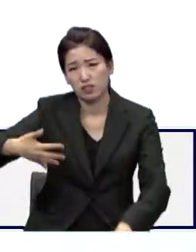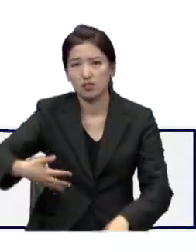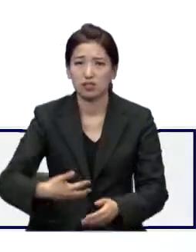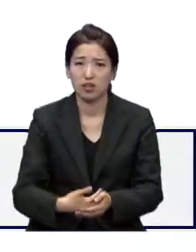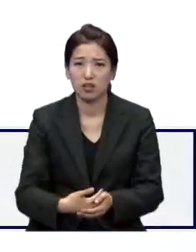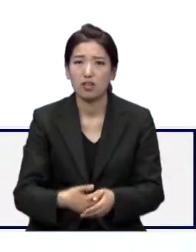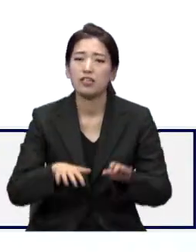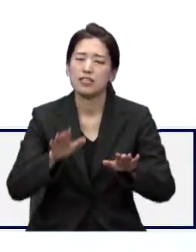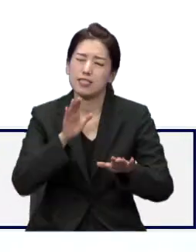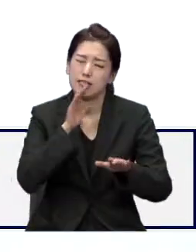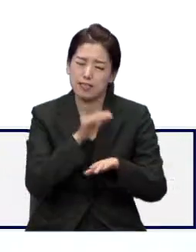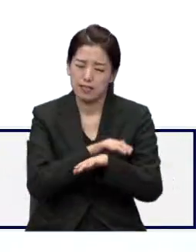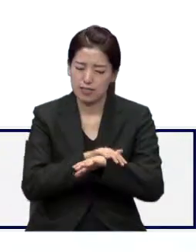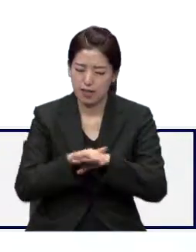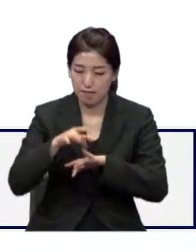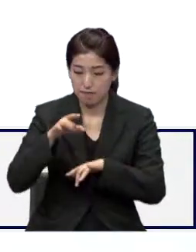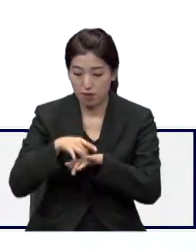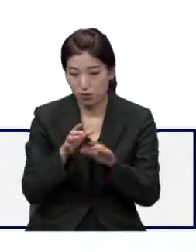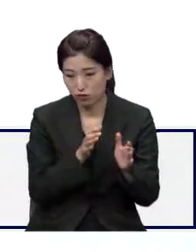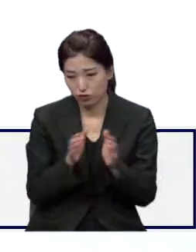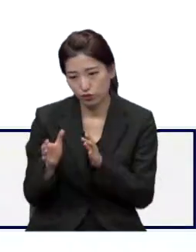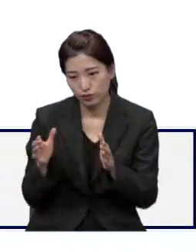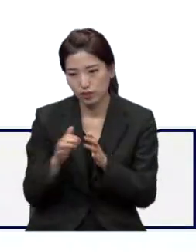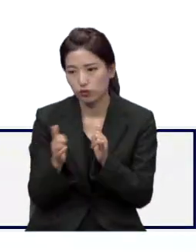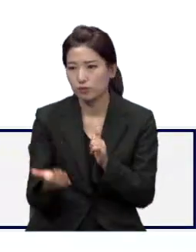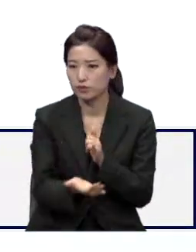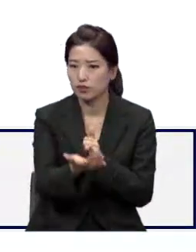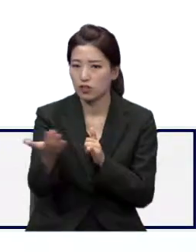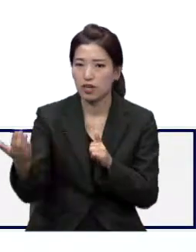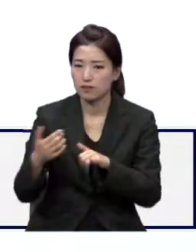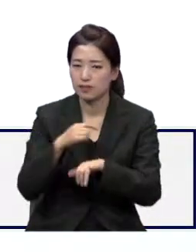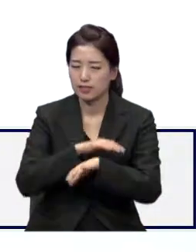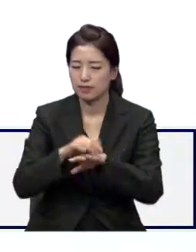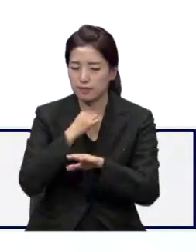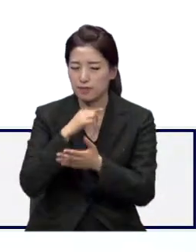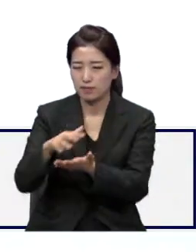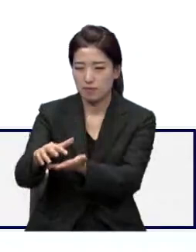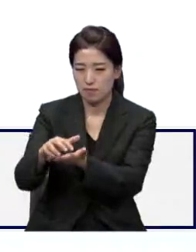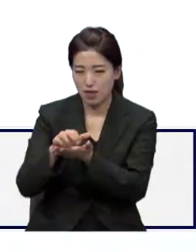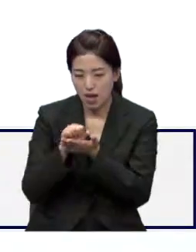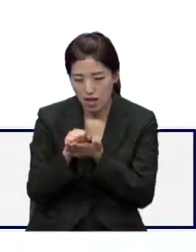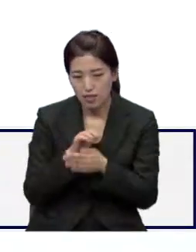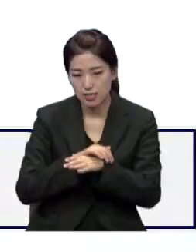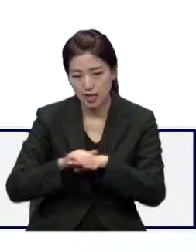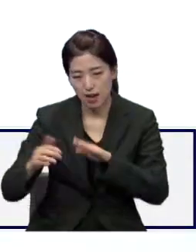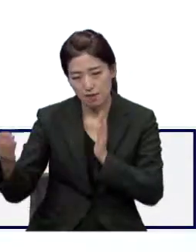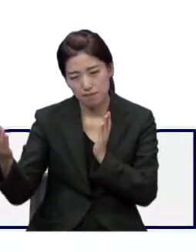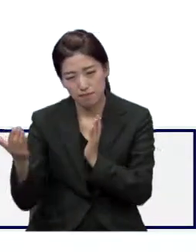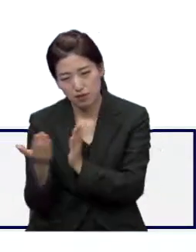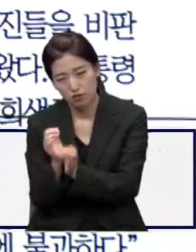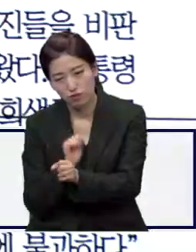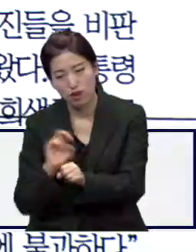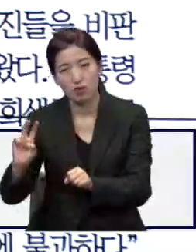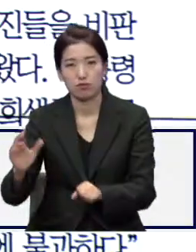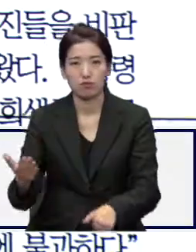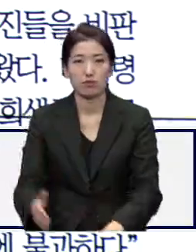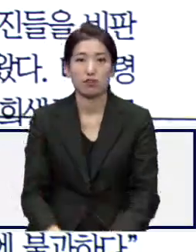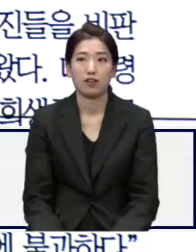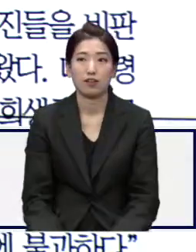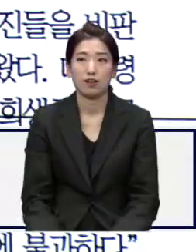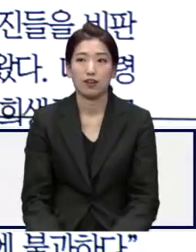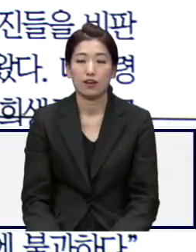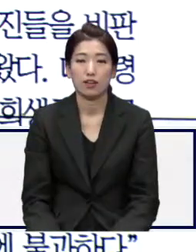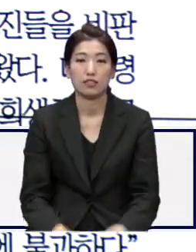숙고에 국민의 뜻을 받들지 못하면 미래는 어두울 수 있다네 전투에서 밀렸지만